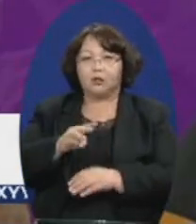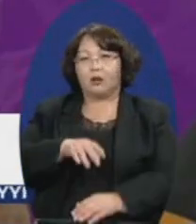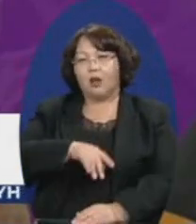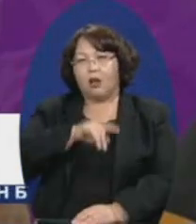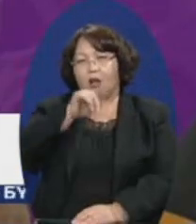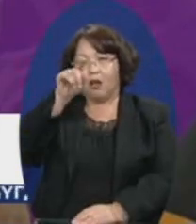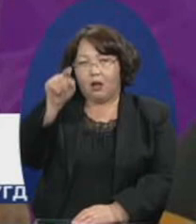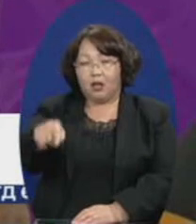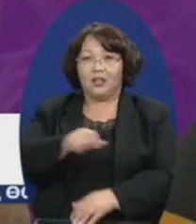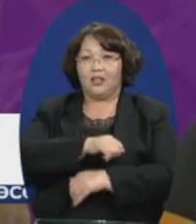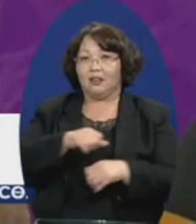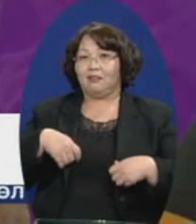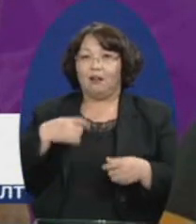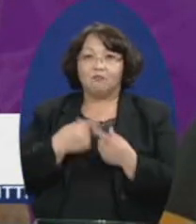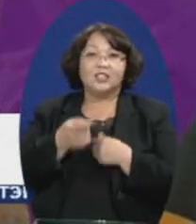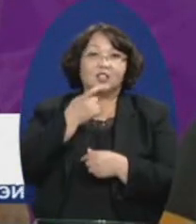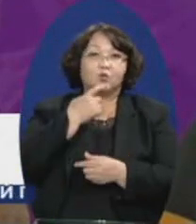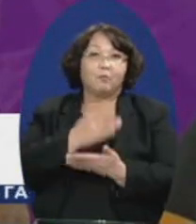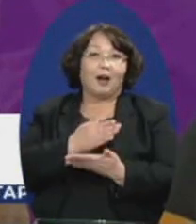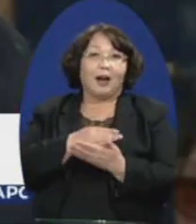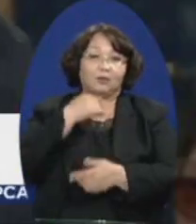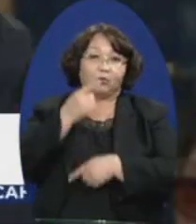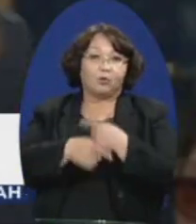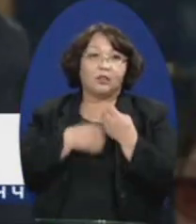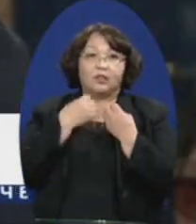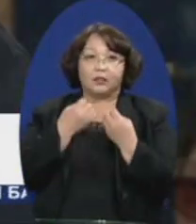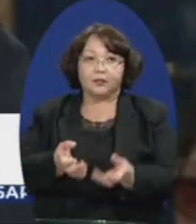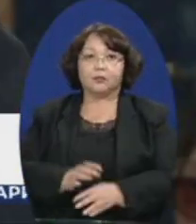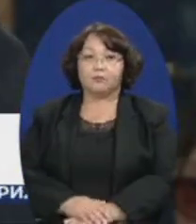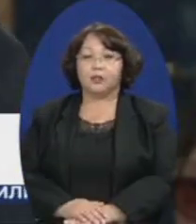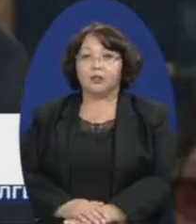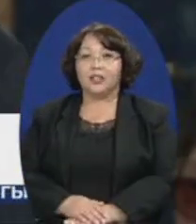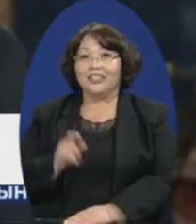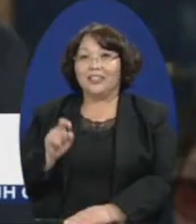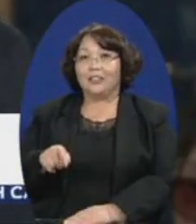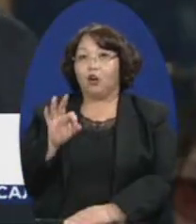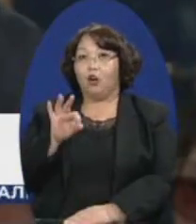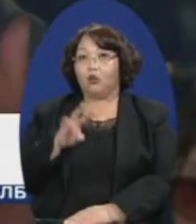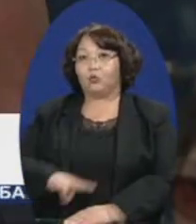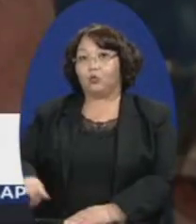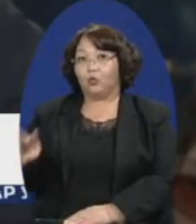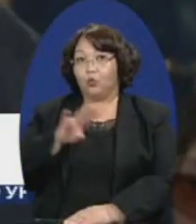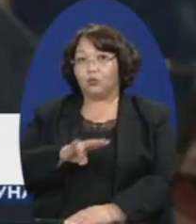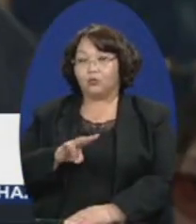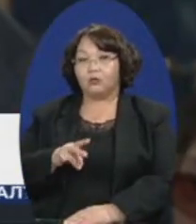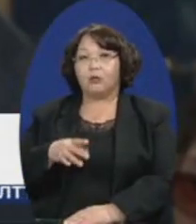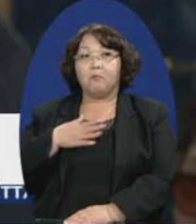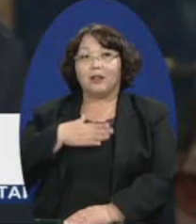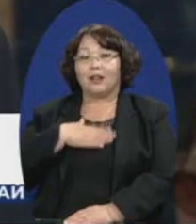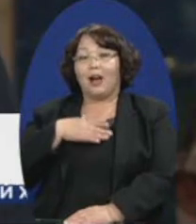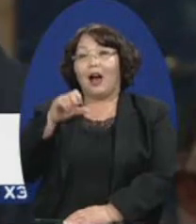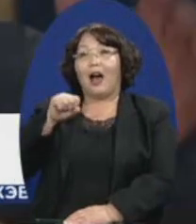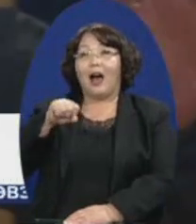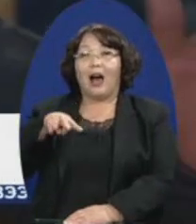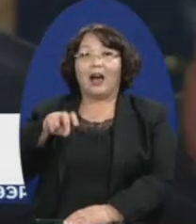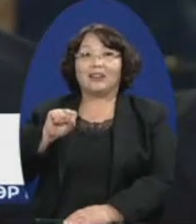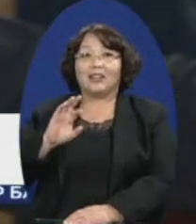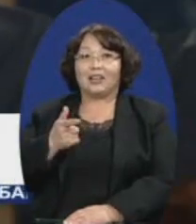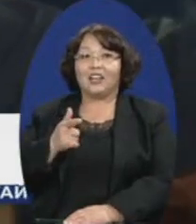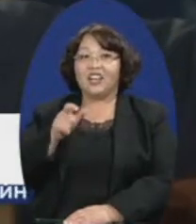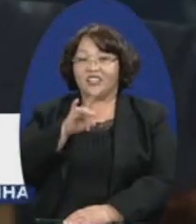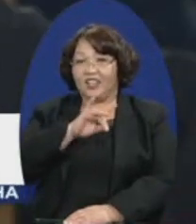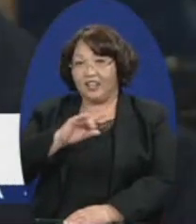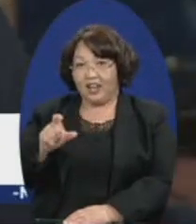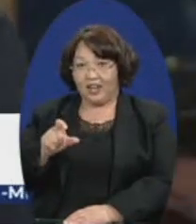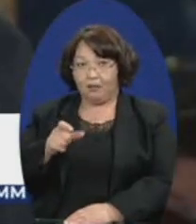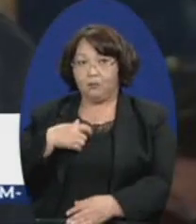их чирэгдэл болдог тухай уламжллаа. Тухайн орон нутг болохоор манайх Алан Эрдэнэ харьяа юм чинь Алан Эрдэнэ бүх